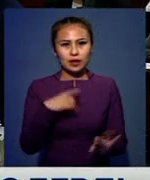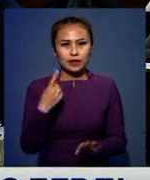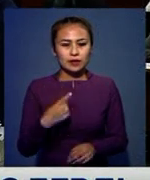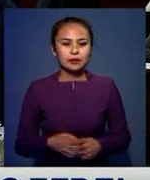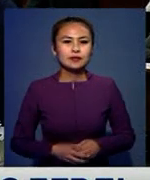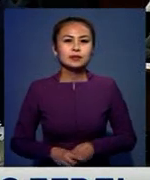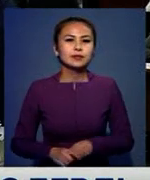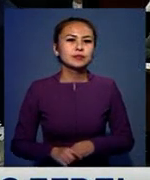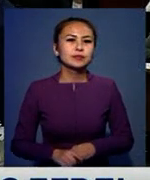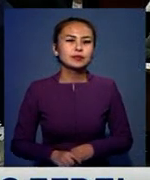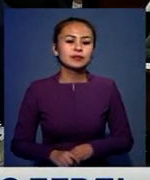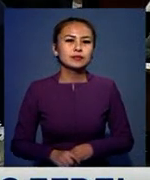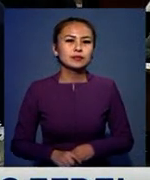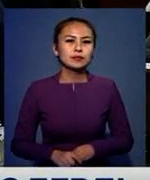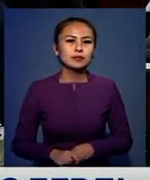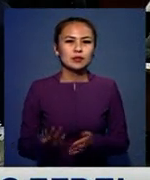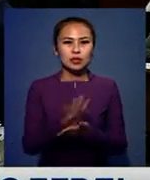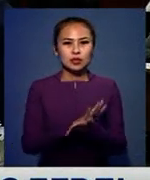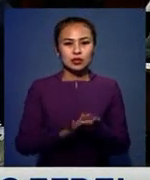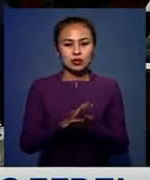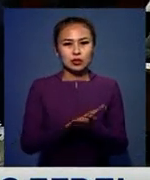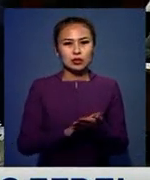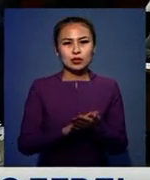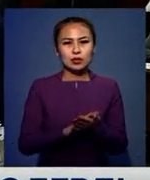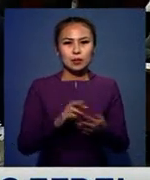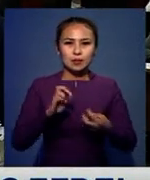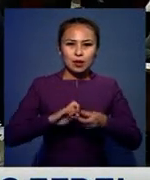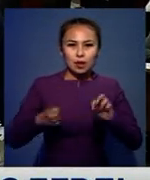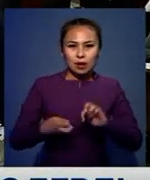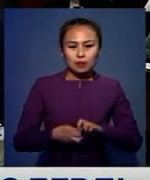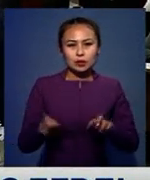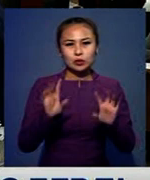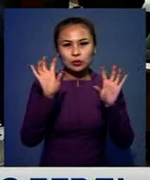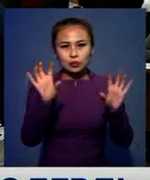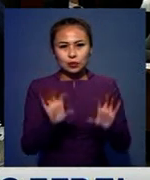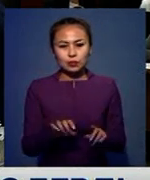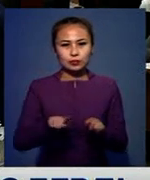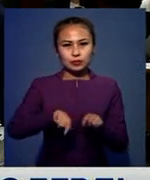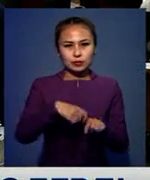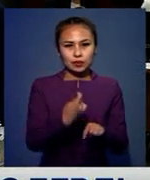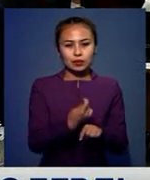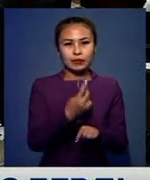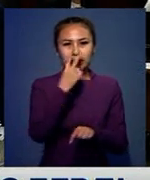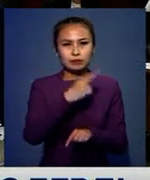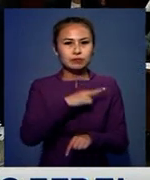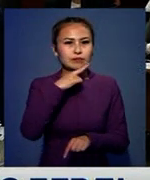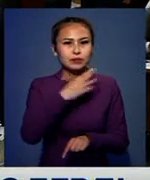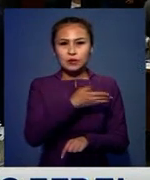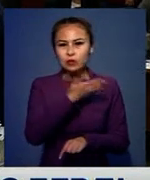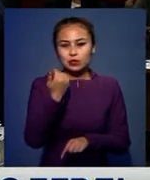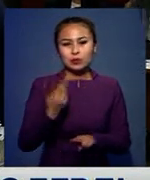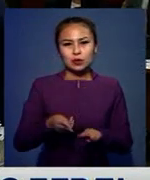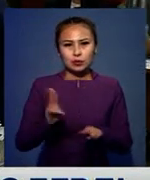жатқандығын жалпы сайлау кезінде ешқандай бір өрескөлдіктің заңның бұзылғандығын байқамадық деп отыр.